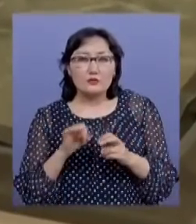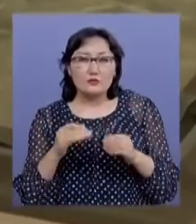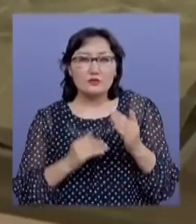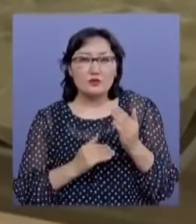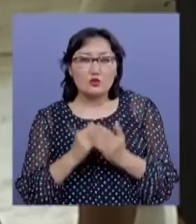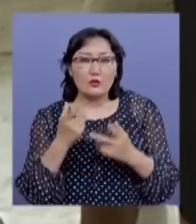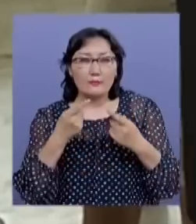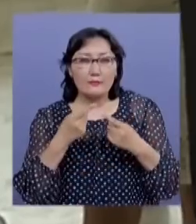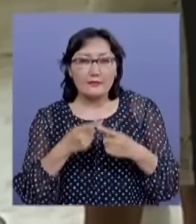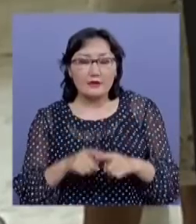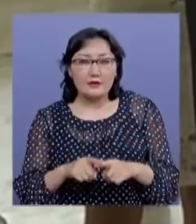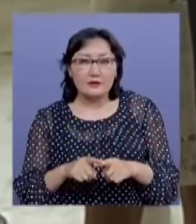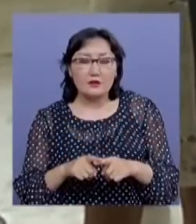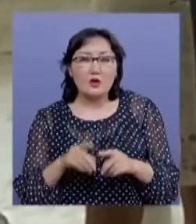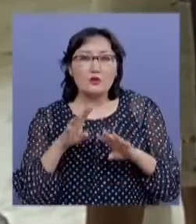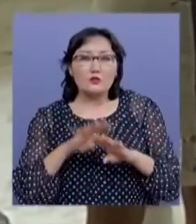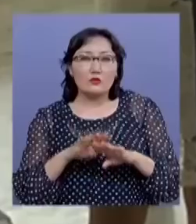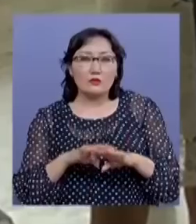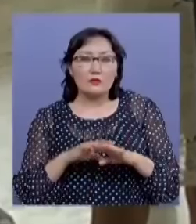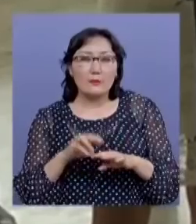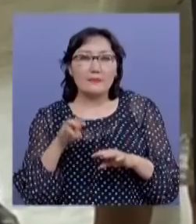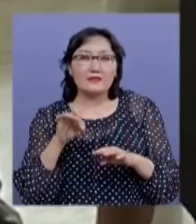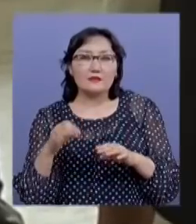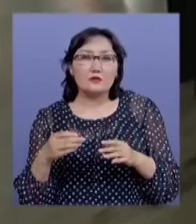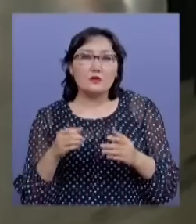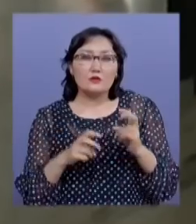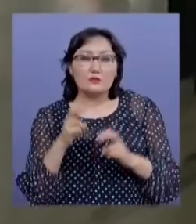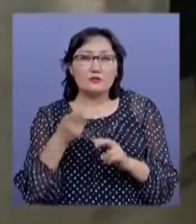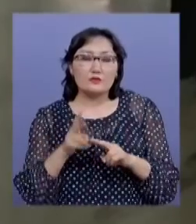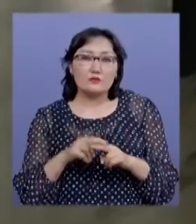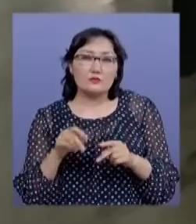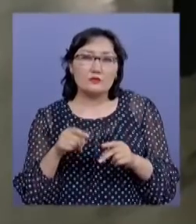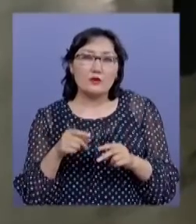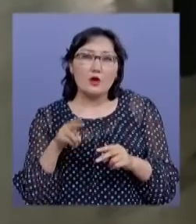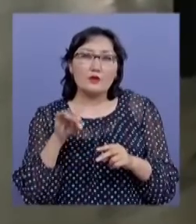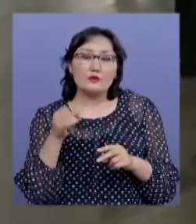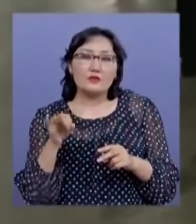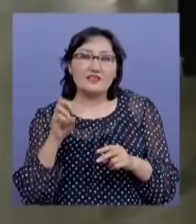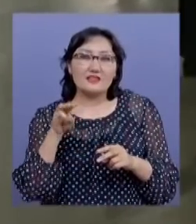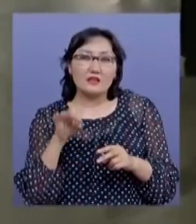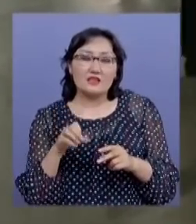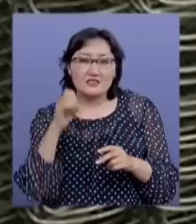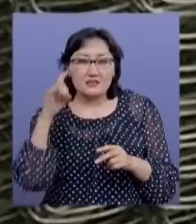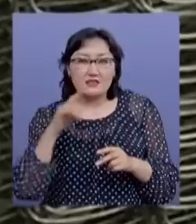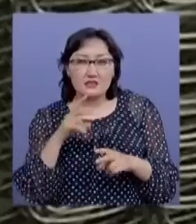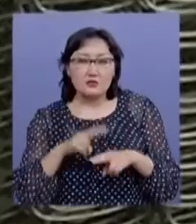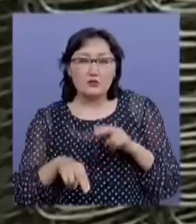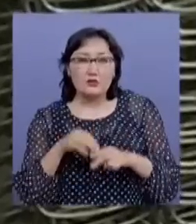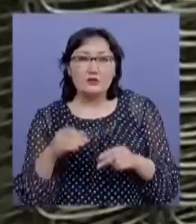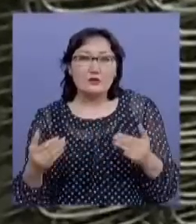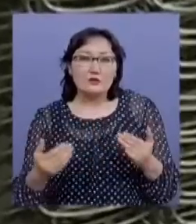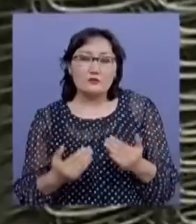жоғары механикалық торлар мен панельдер өндіретін Tokyo Rope Алматы кәсіпорны. Сонымен қатар Hyundai Trans Kazakhstan құрылысымен және